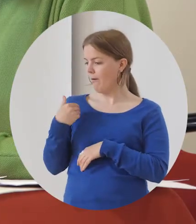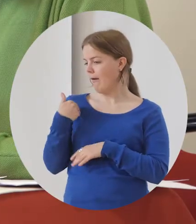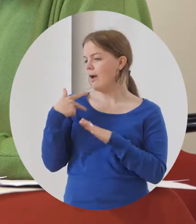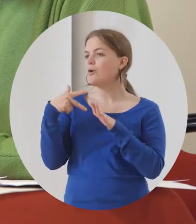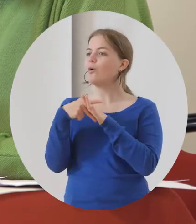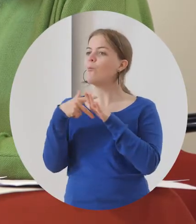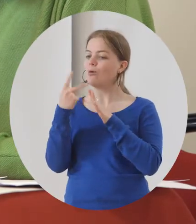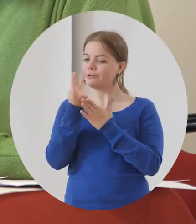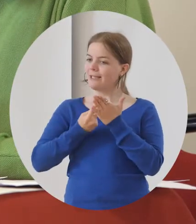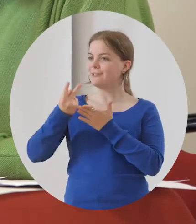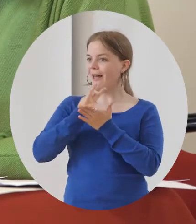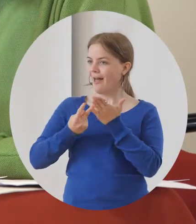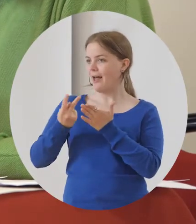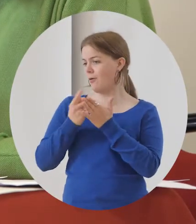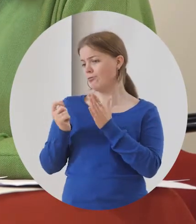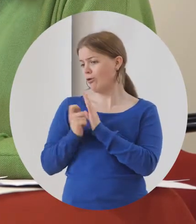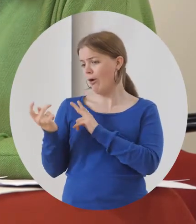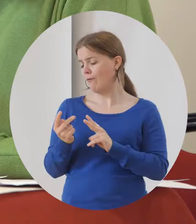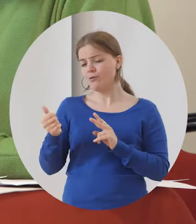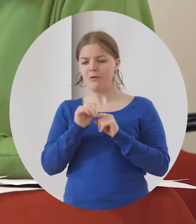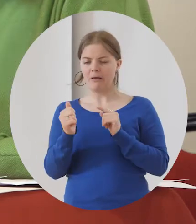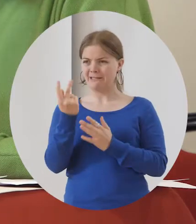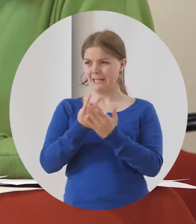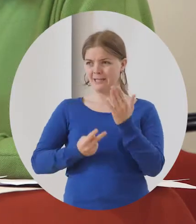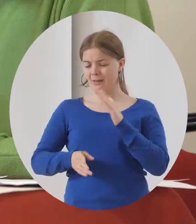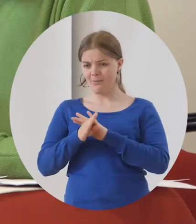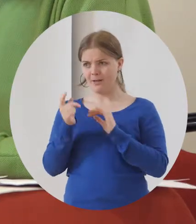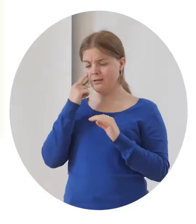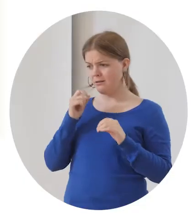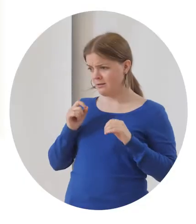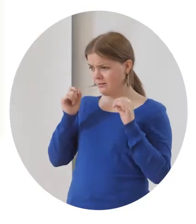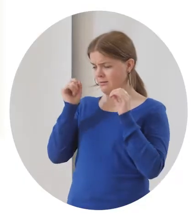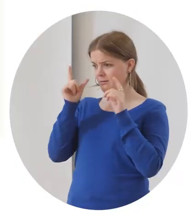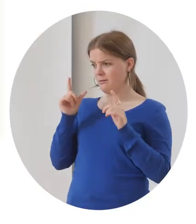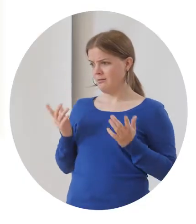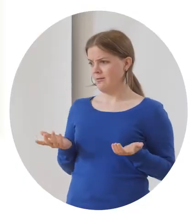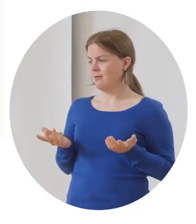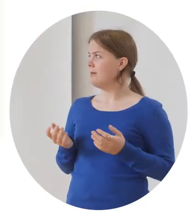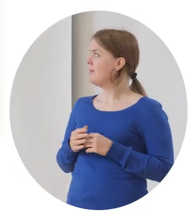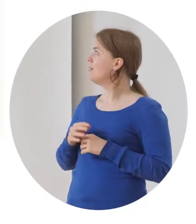faire des dessins à son arrivée, qui étaient absolument hallucinants. Voilà,